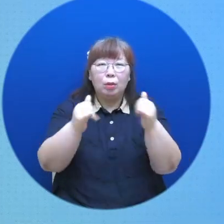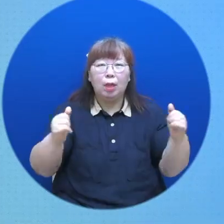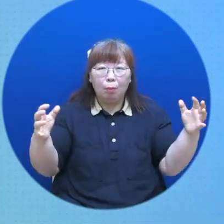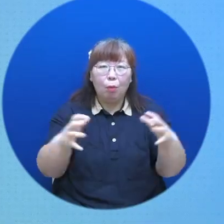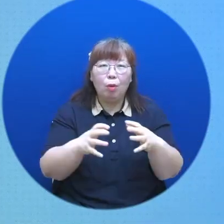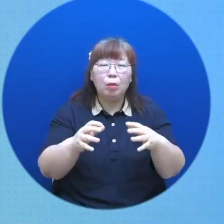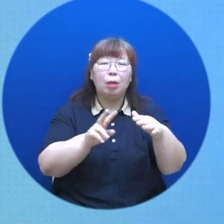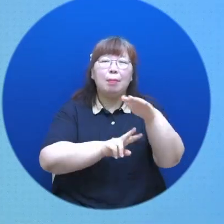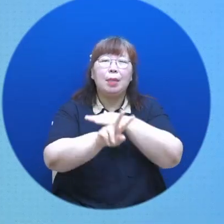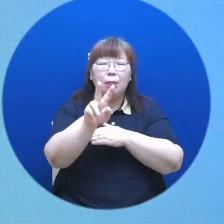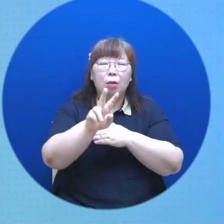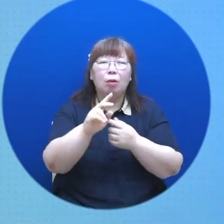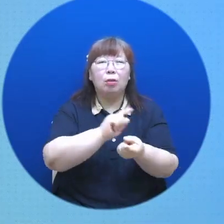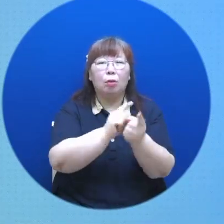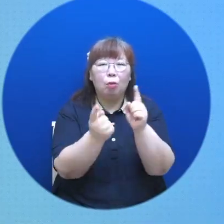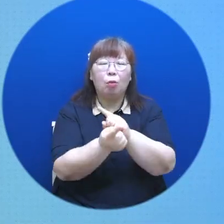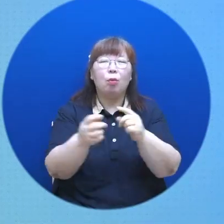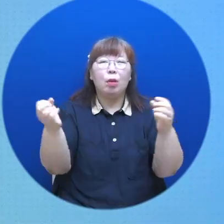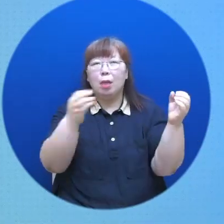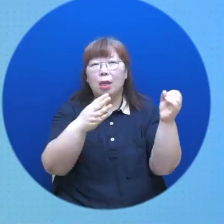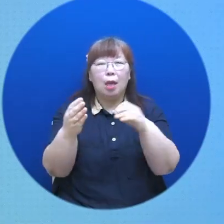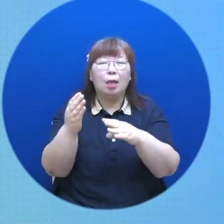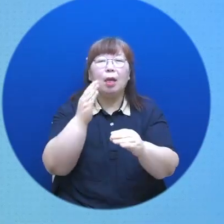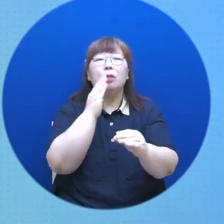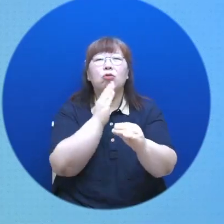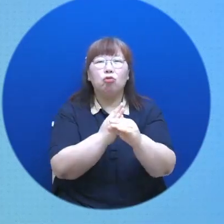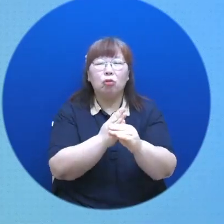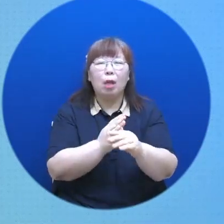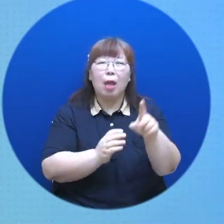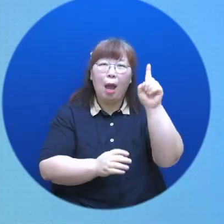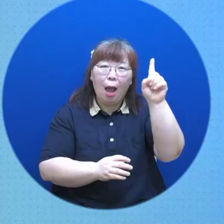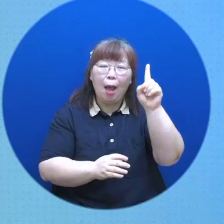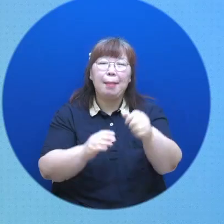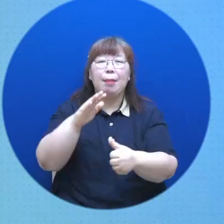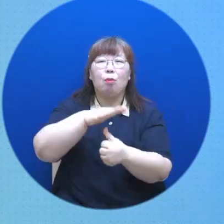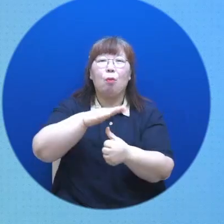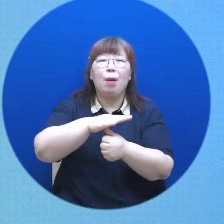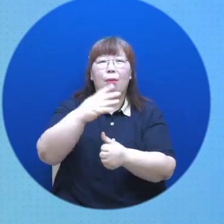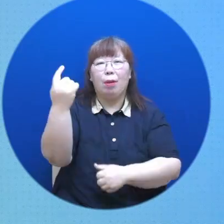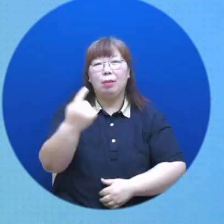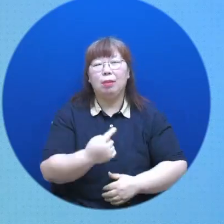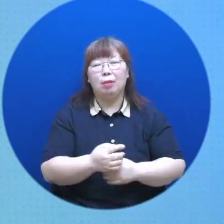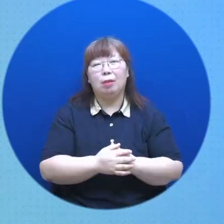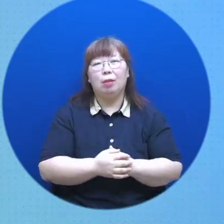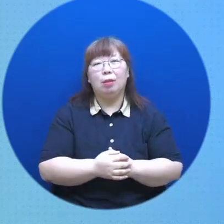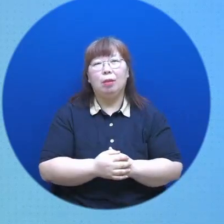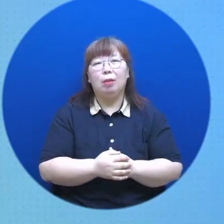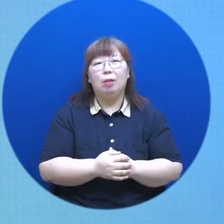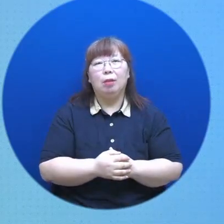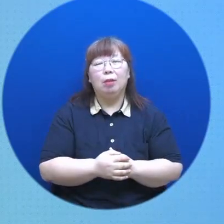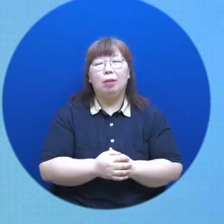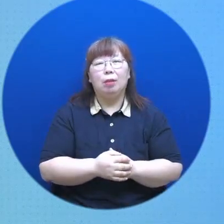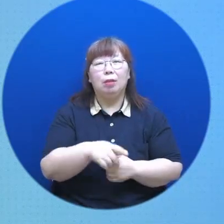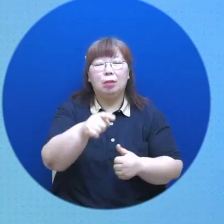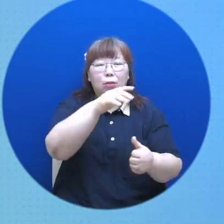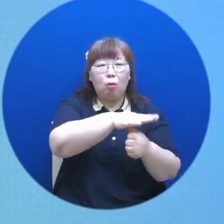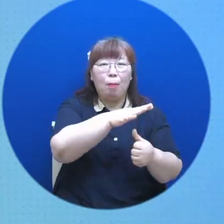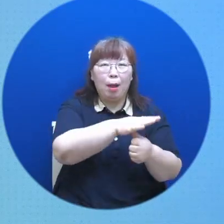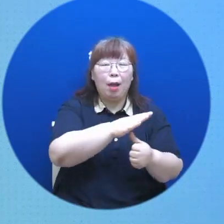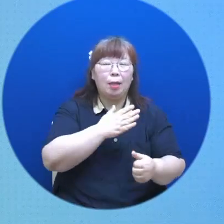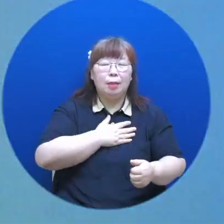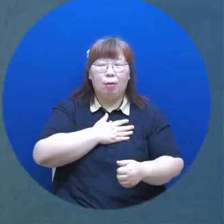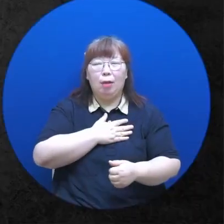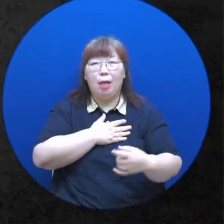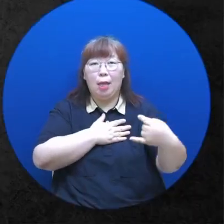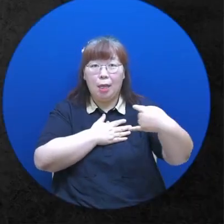시간들을 가졌었는데, 그 모임 가운데 한 어린아이가 왔었어요. 근데 그 어린아이가 저에게 평생